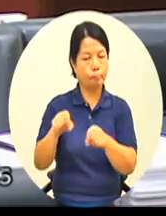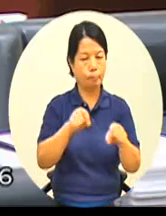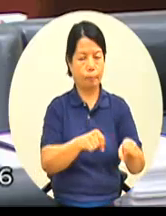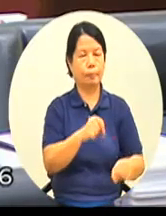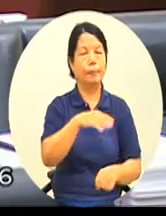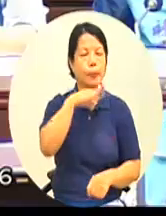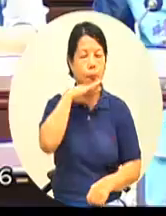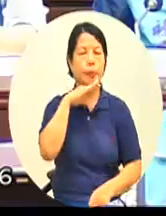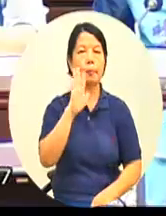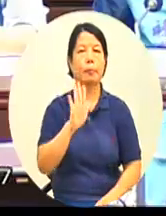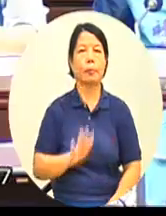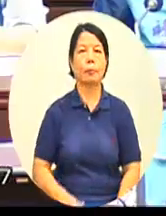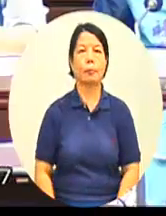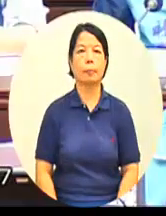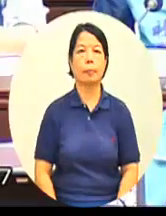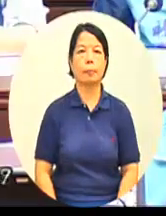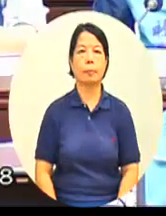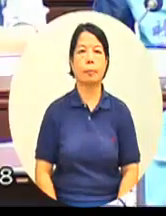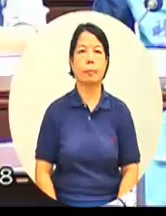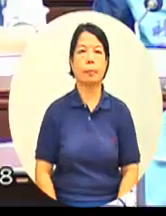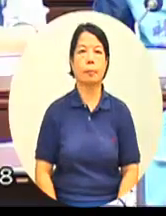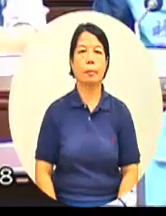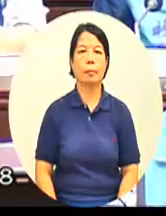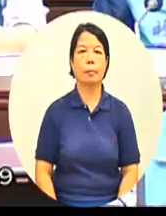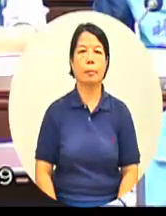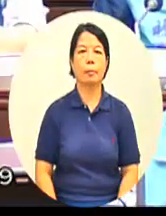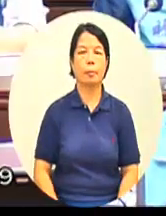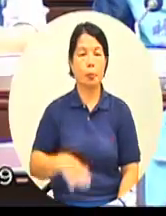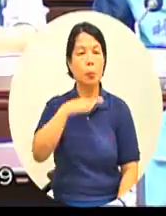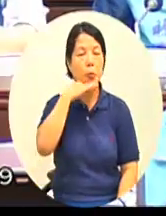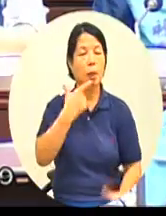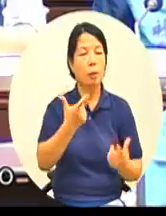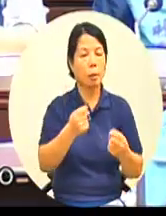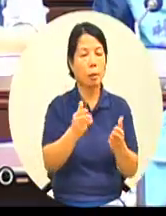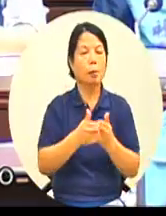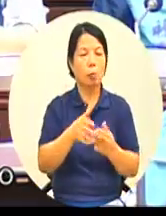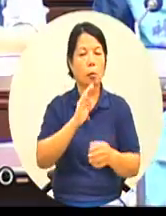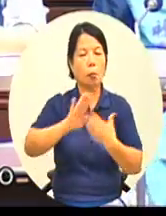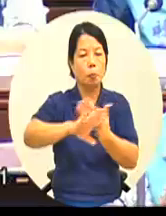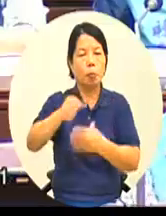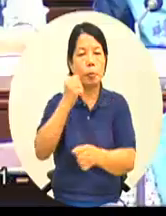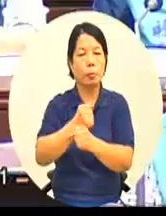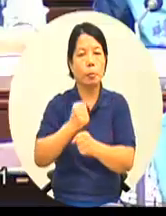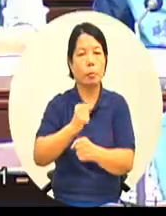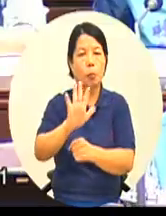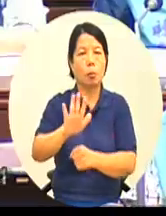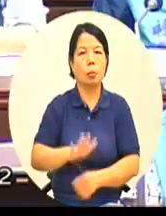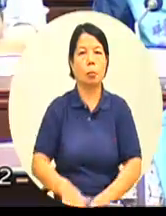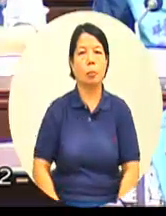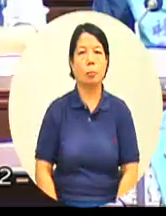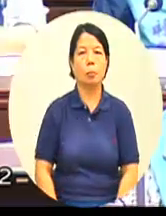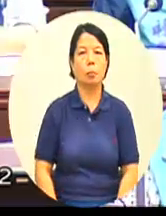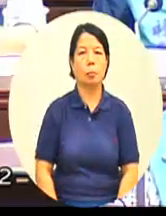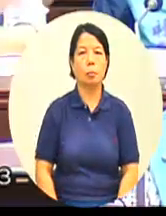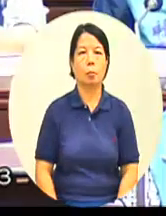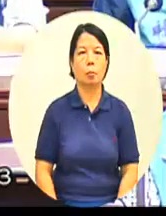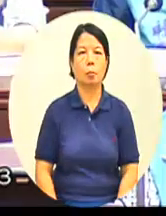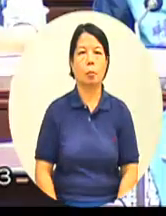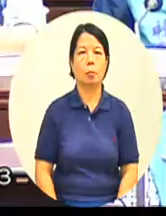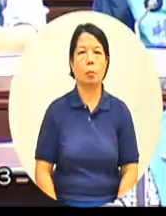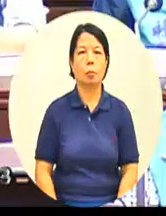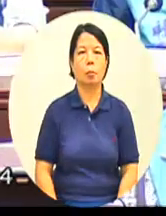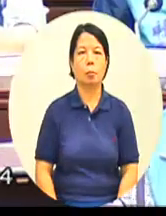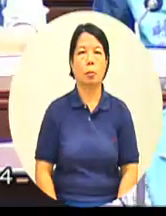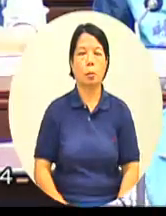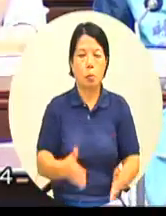前就，但是我们不是，我们等的时候，同时还做很多别的事情哈，所以我们觉得，其实整个我